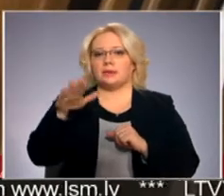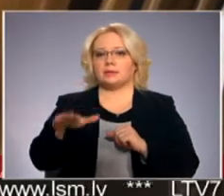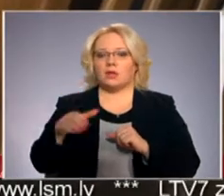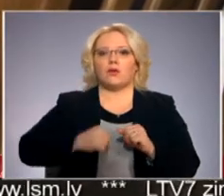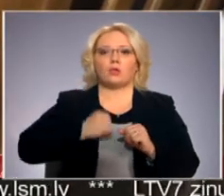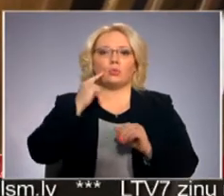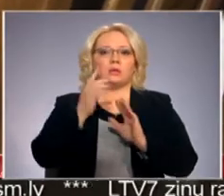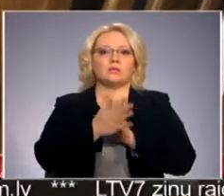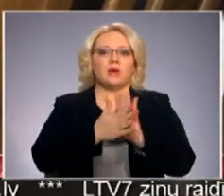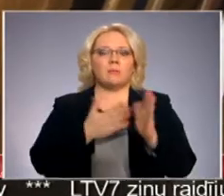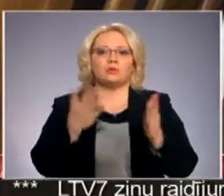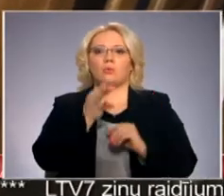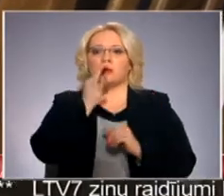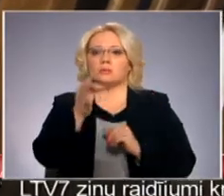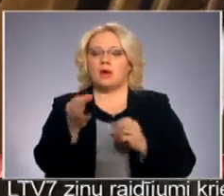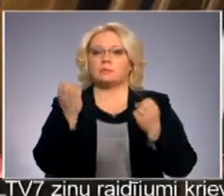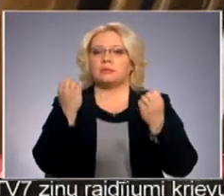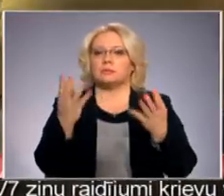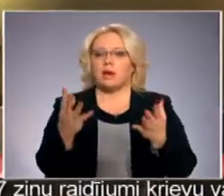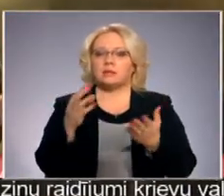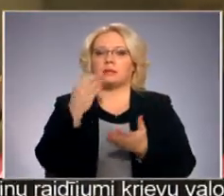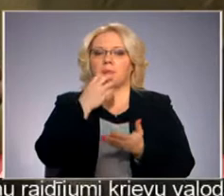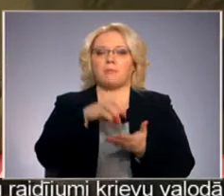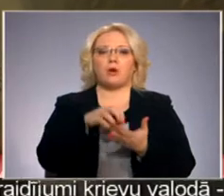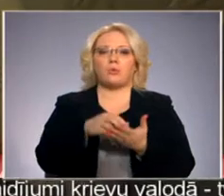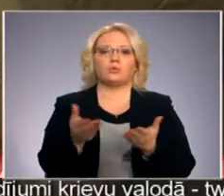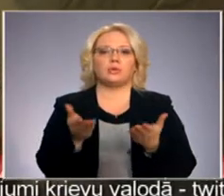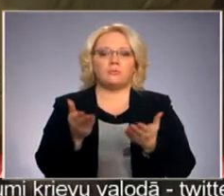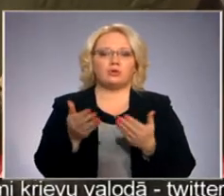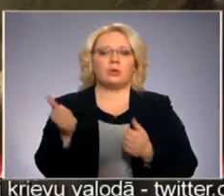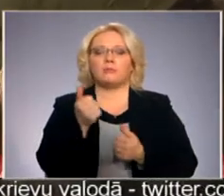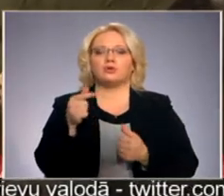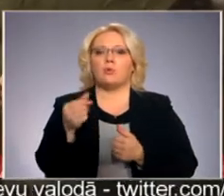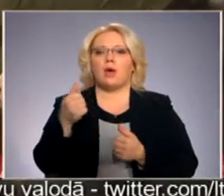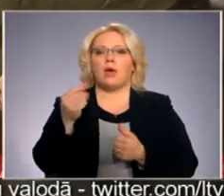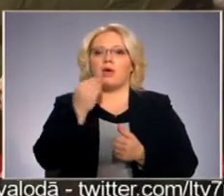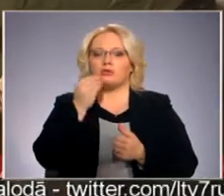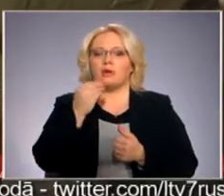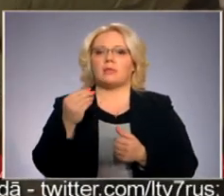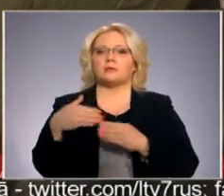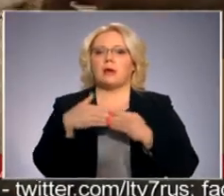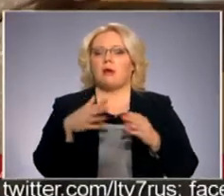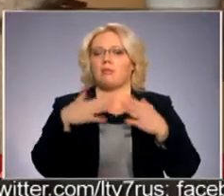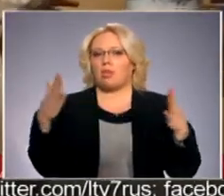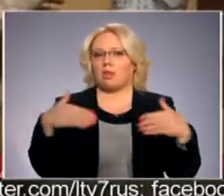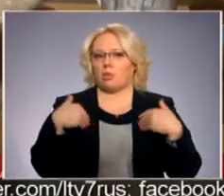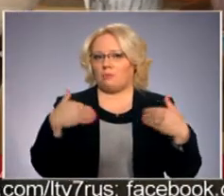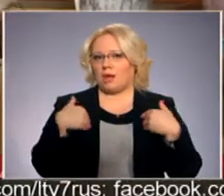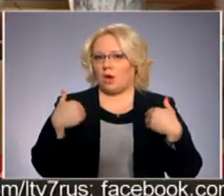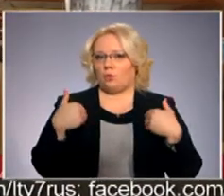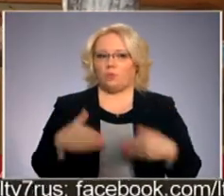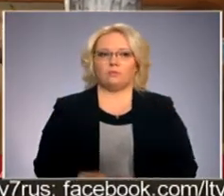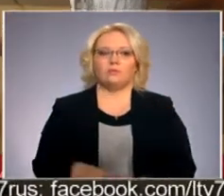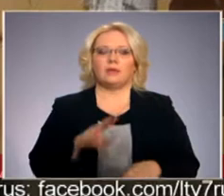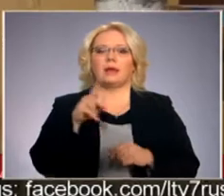grūti saprast, ko viņa saka, bet skaidrs ir viens – piparkūku cepšana un īpaši jau tu ēšana meitenītei sagādā lielu prieku. Kas